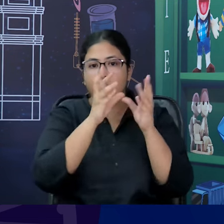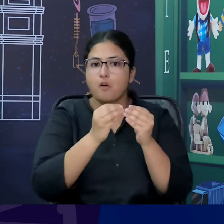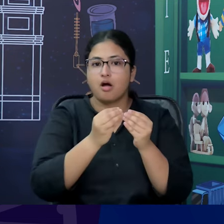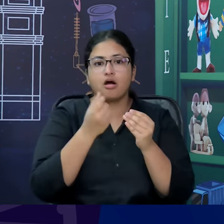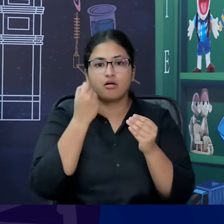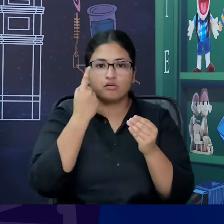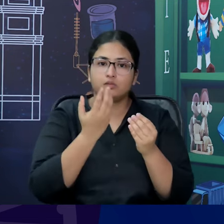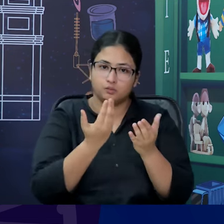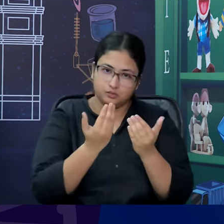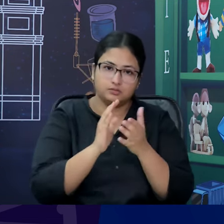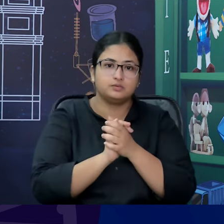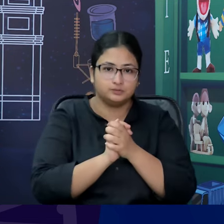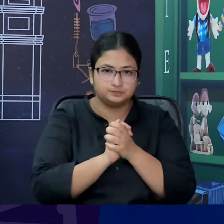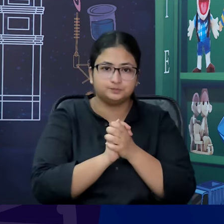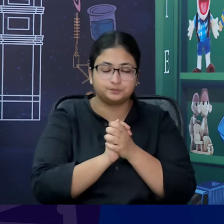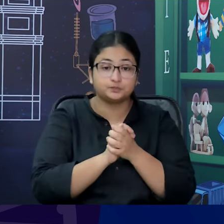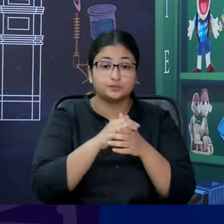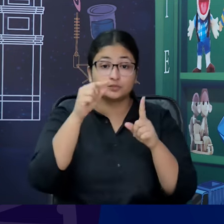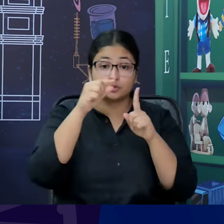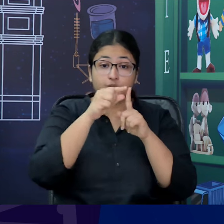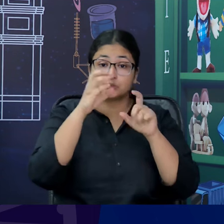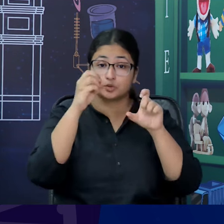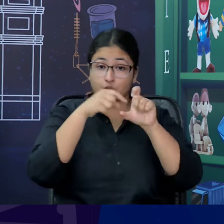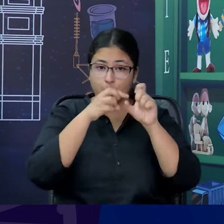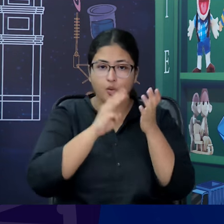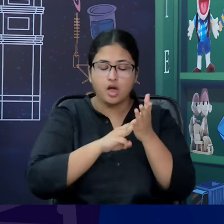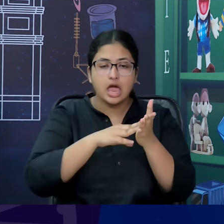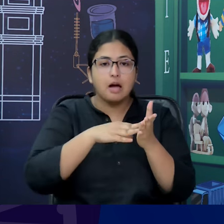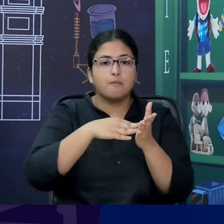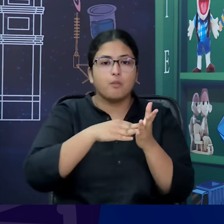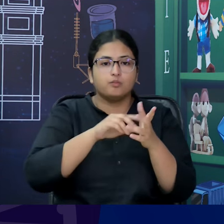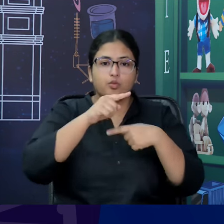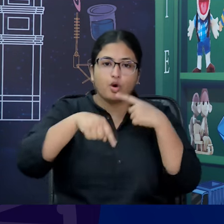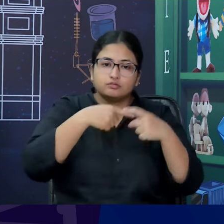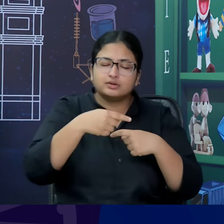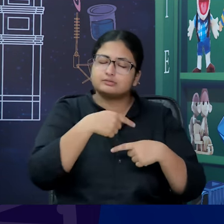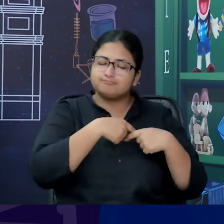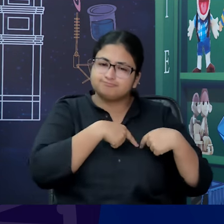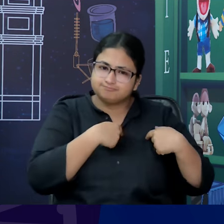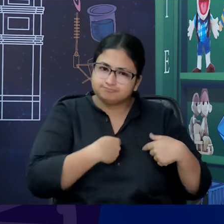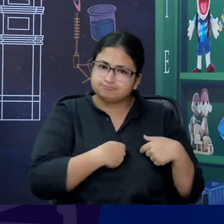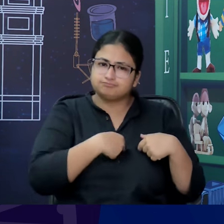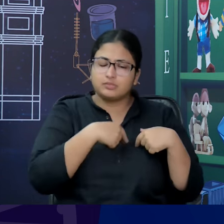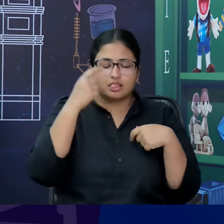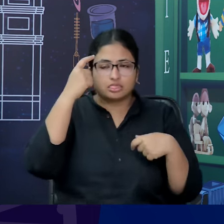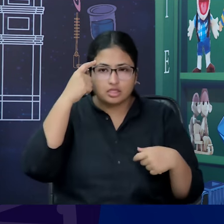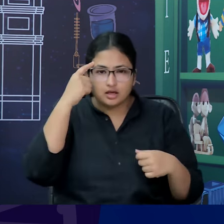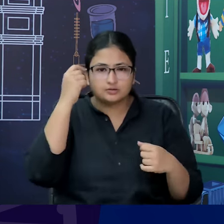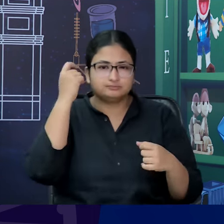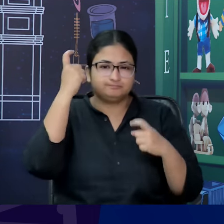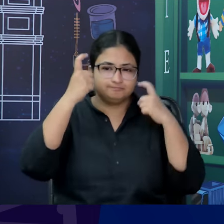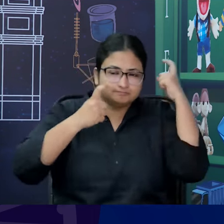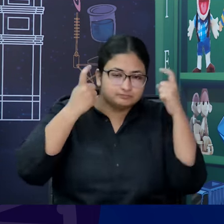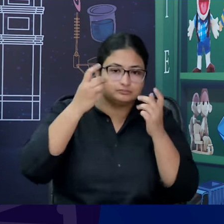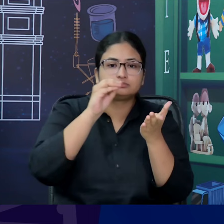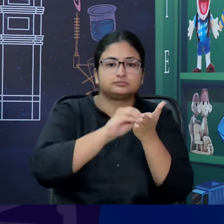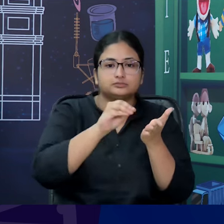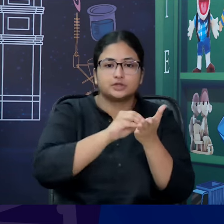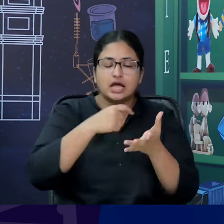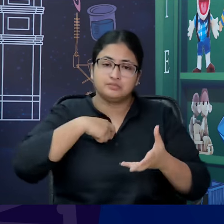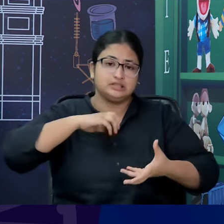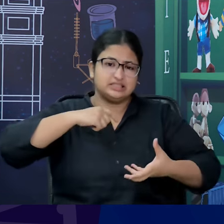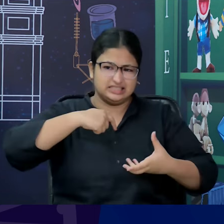होती है और कविता मन से आती है हृदय से आती है बनाई नहीं जाती हम बनाने